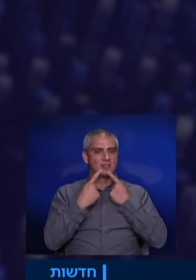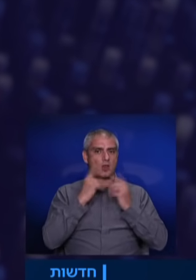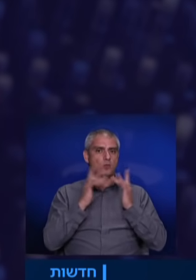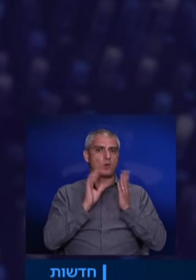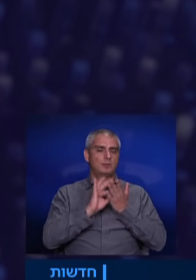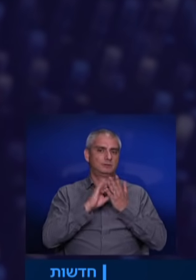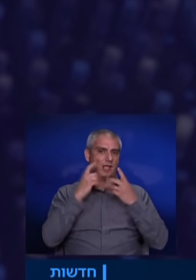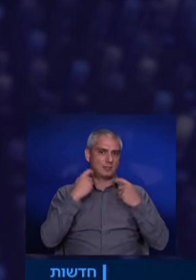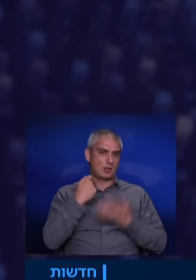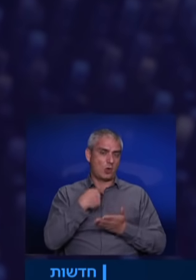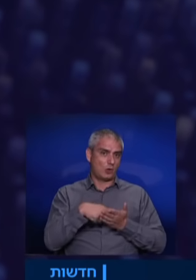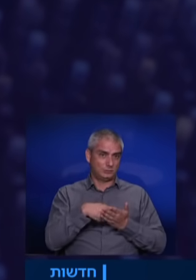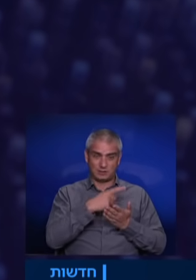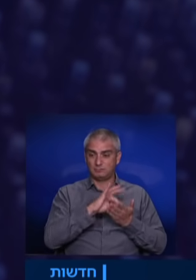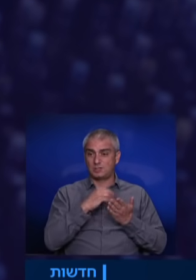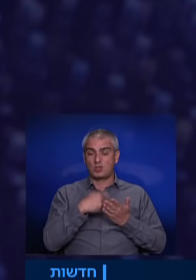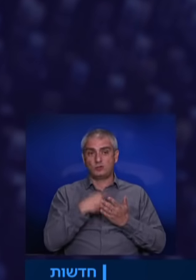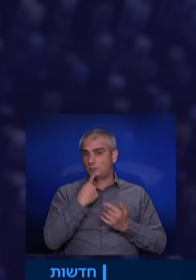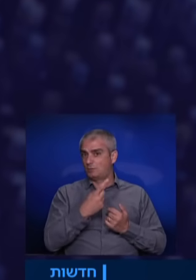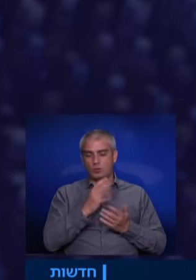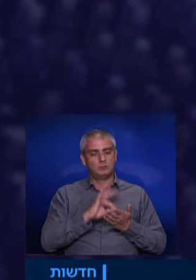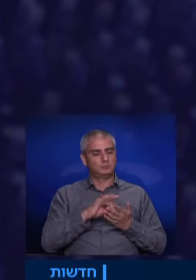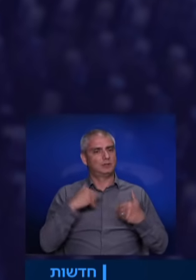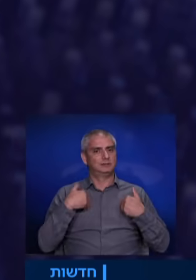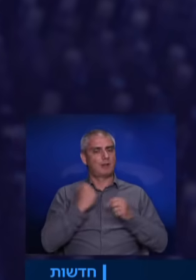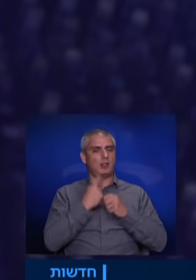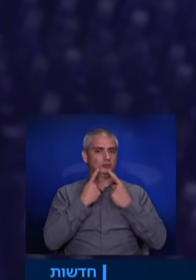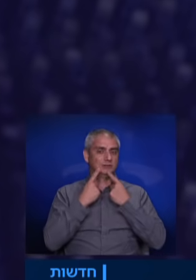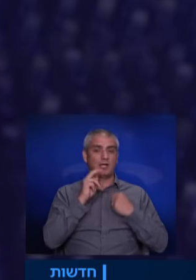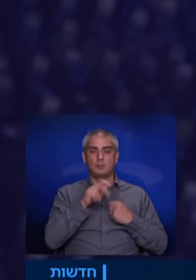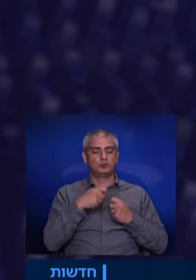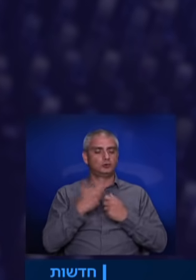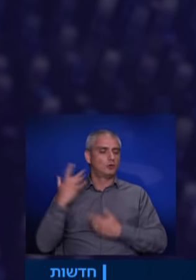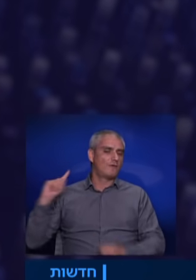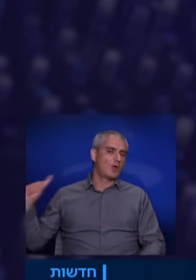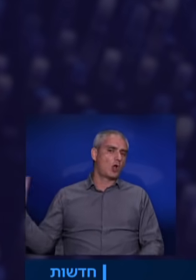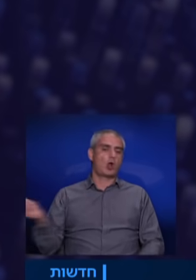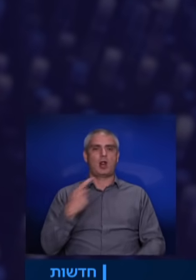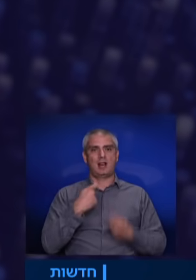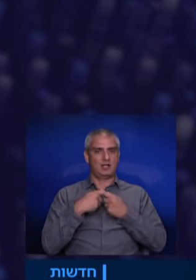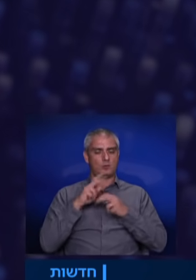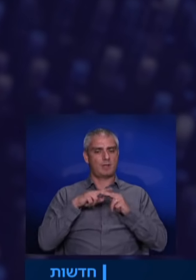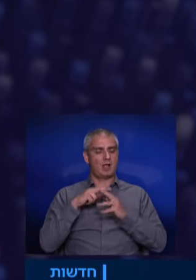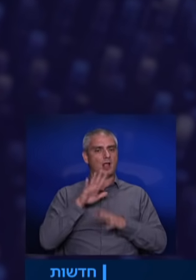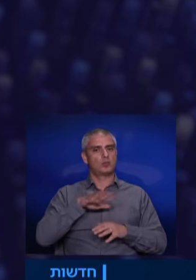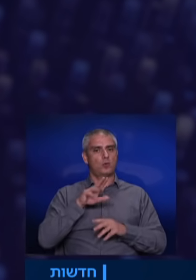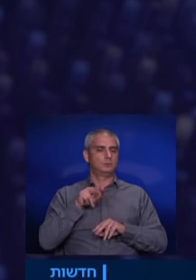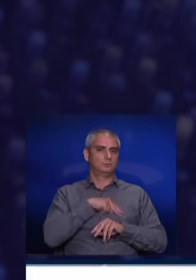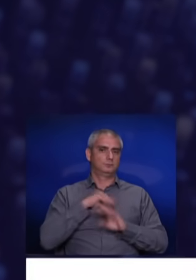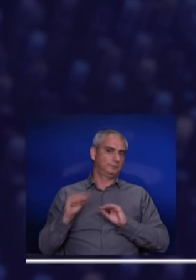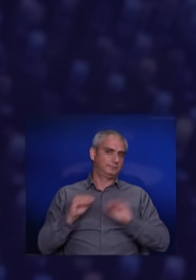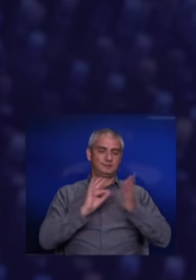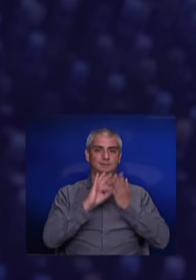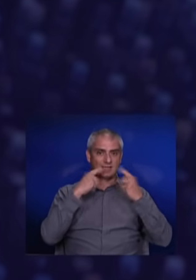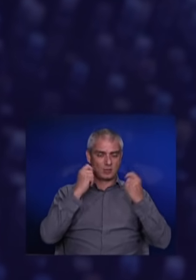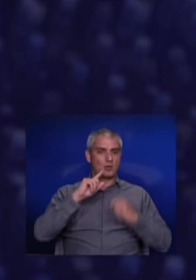האוצר. במשרד האוצר מסרו, המשרד ישמח לקיים שיח בנושא בשיתוף כלל הארגונים, וזאת לאחר העברת התחום למשרד החינוך ולאחר הבנת